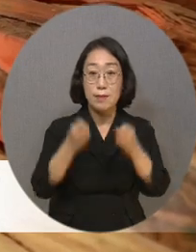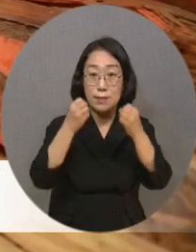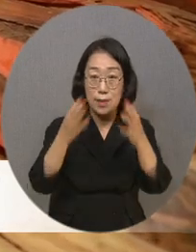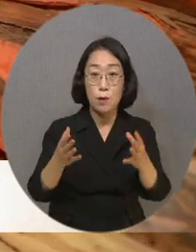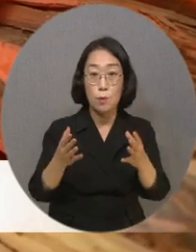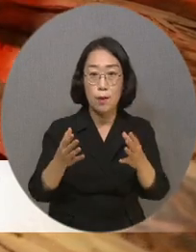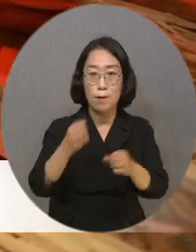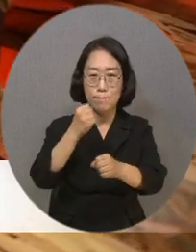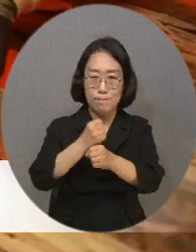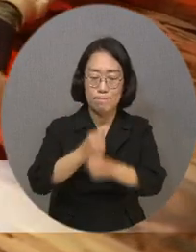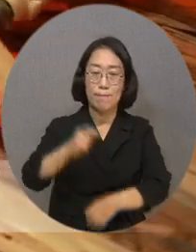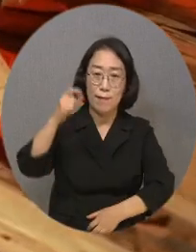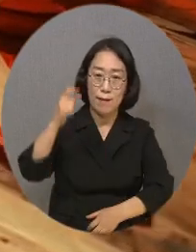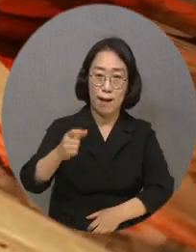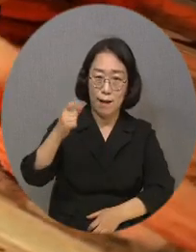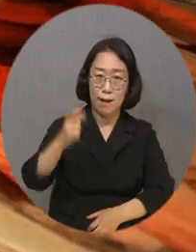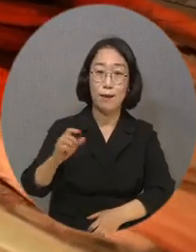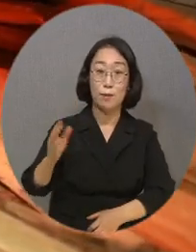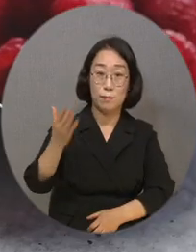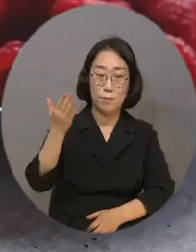탄생을 맞이합니다.